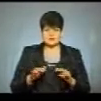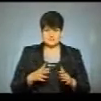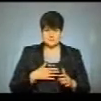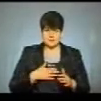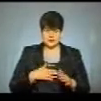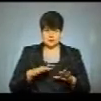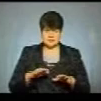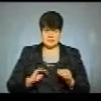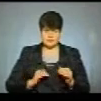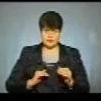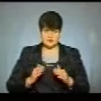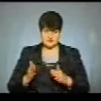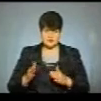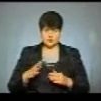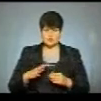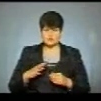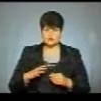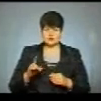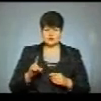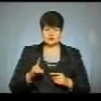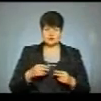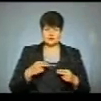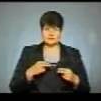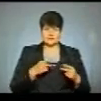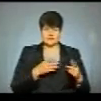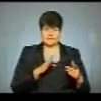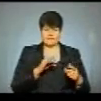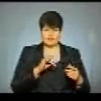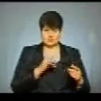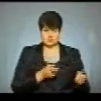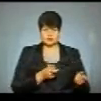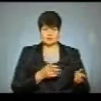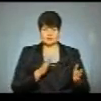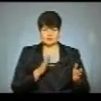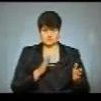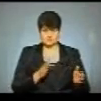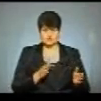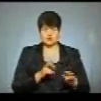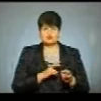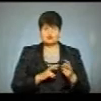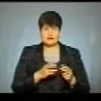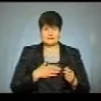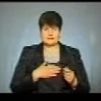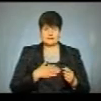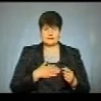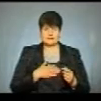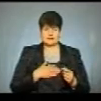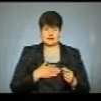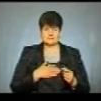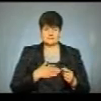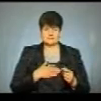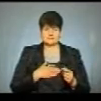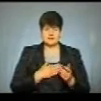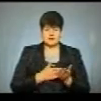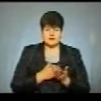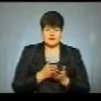нашого місцевого бізнесу і очікувати, що Вільнюська торгово-промислова палата буде шукати нам контрагентів для нашого бізнесу